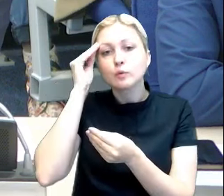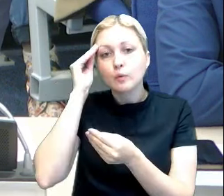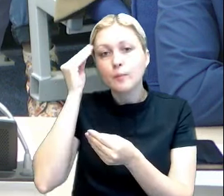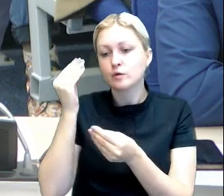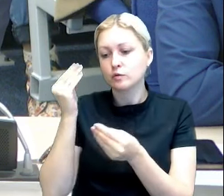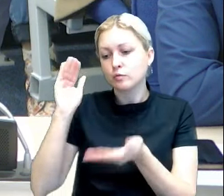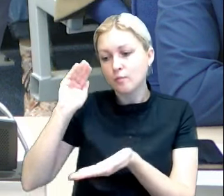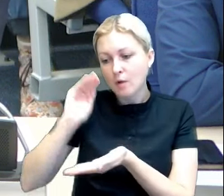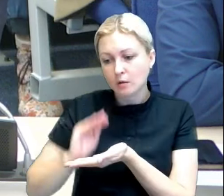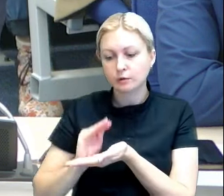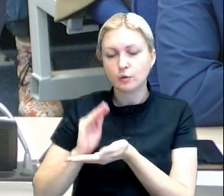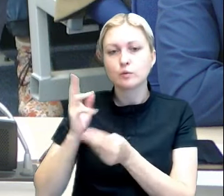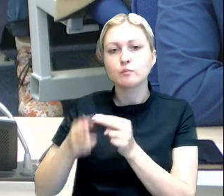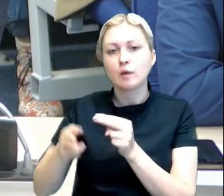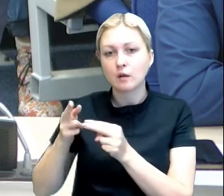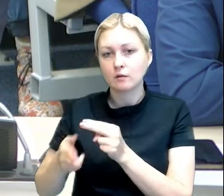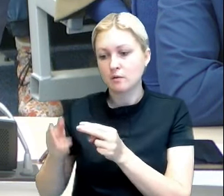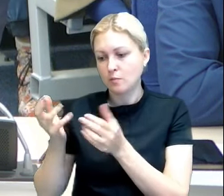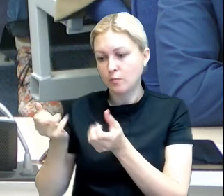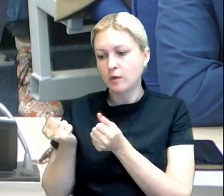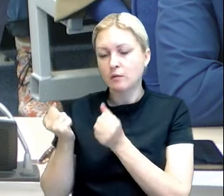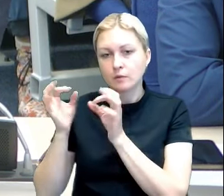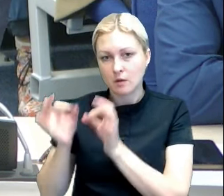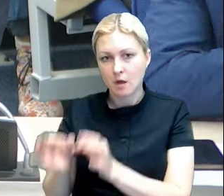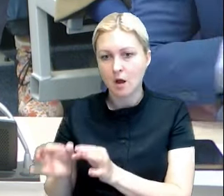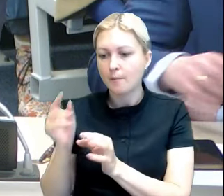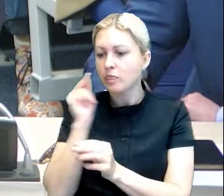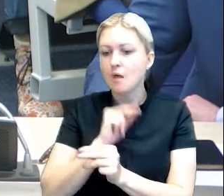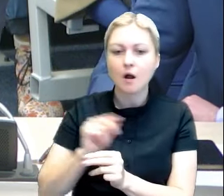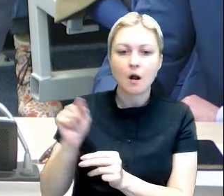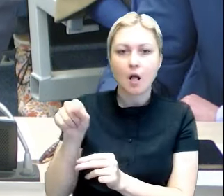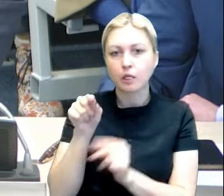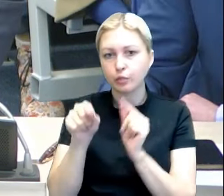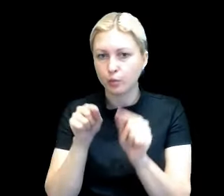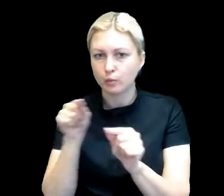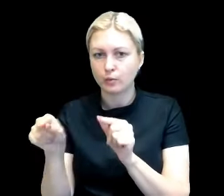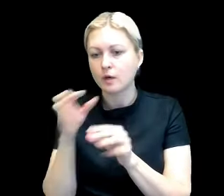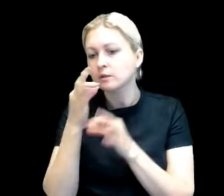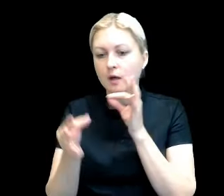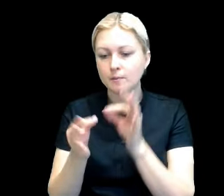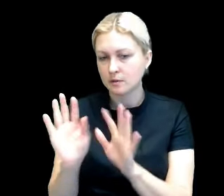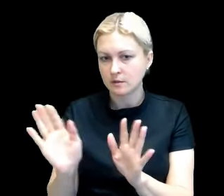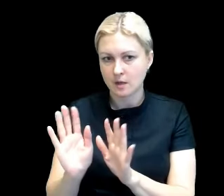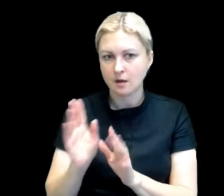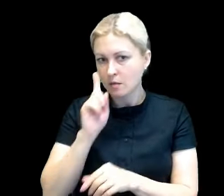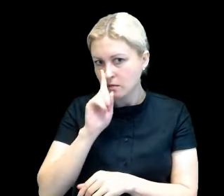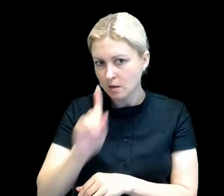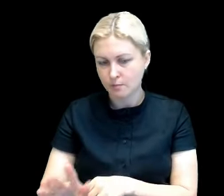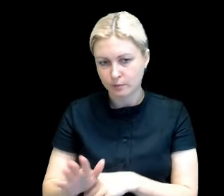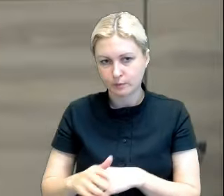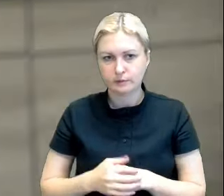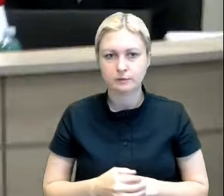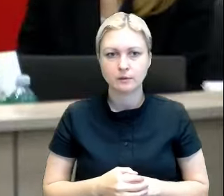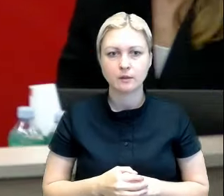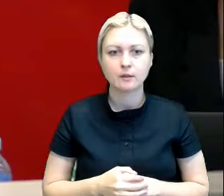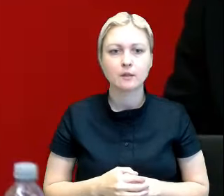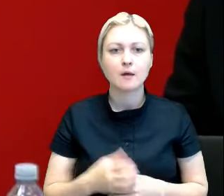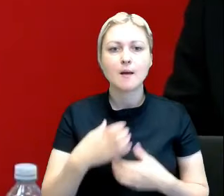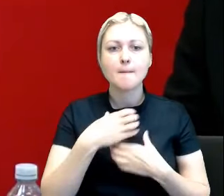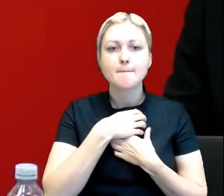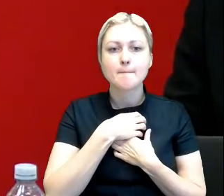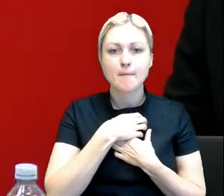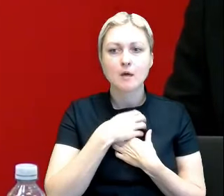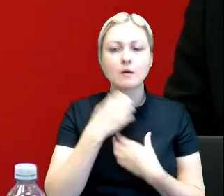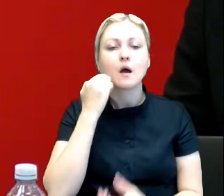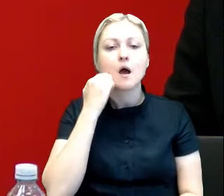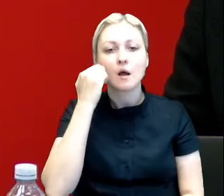priimtumėm sprendimus ir neškotumėm kaltų kas kur ką pasakė ir kas ką padarė taip ačiū daugiau